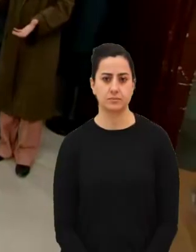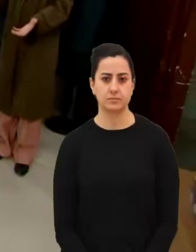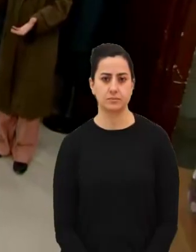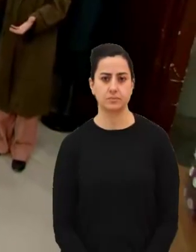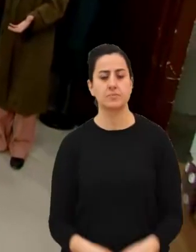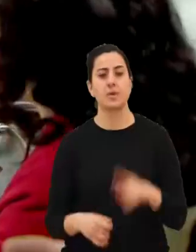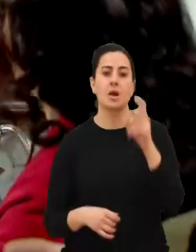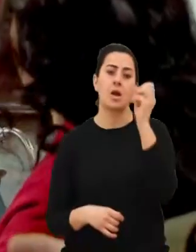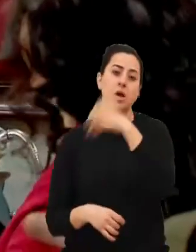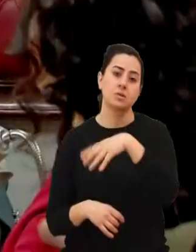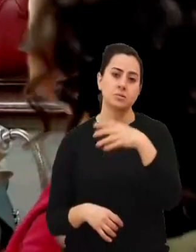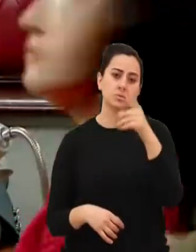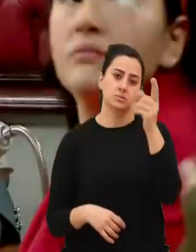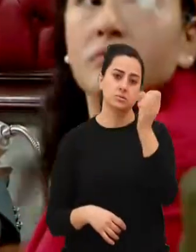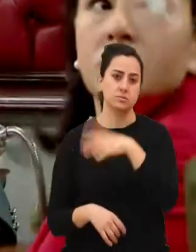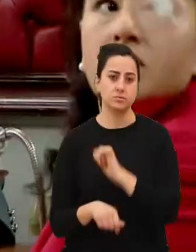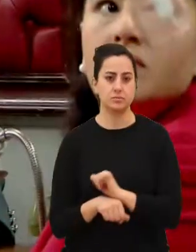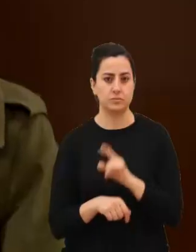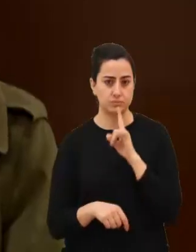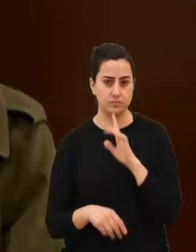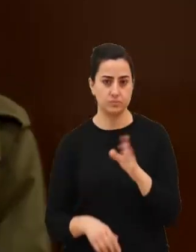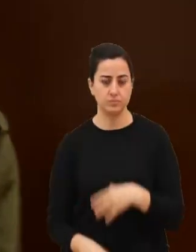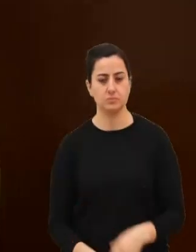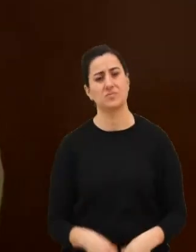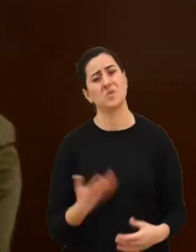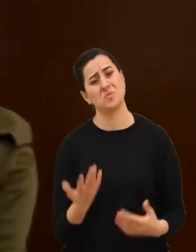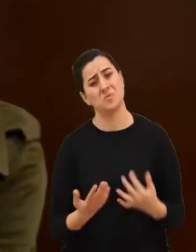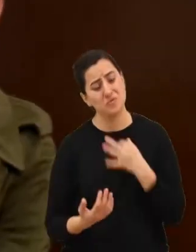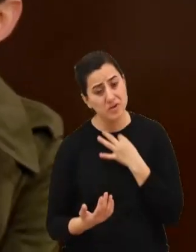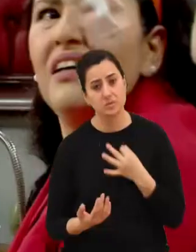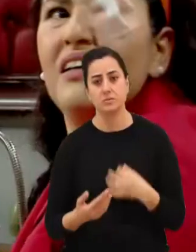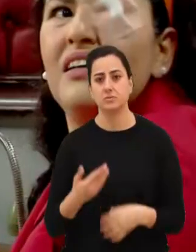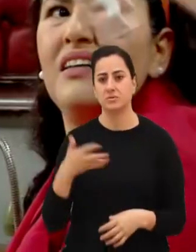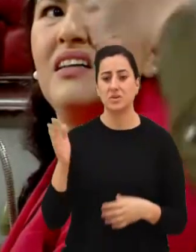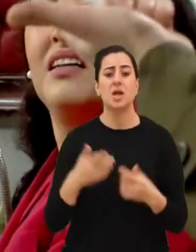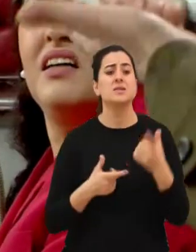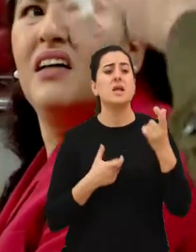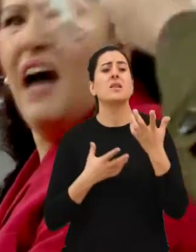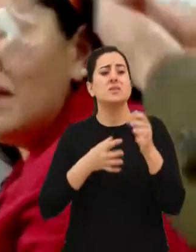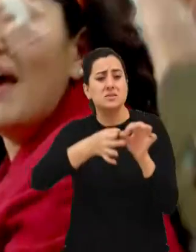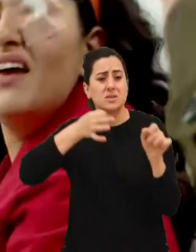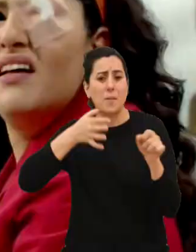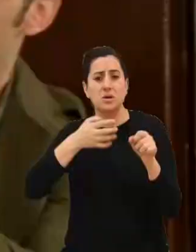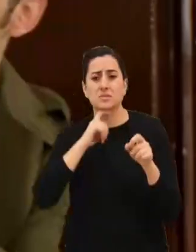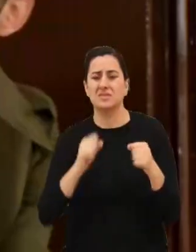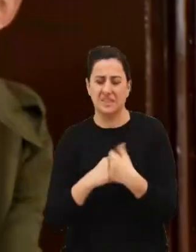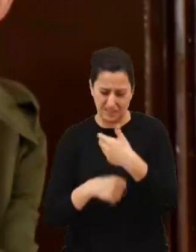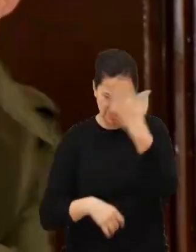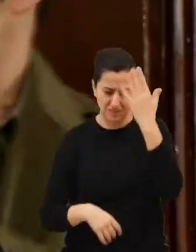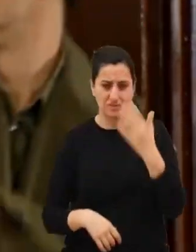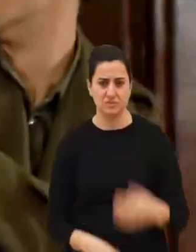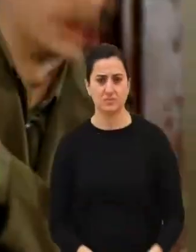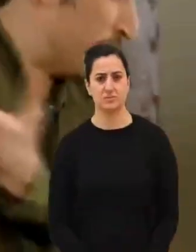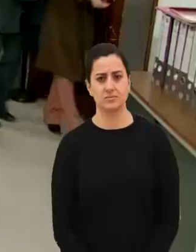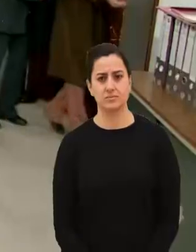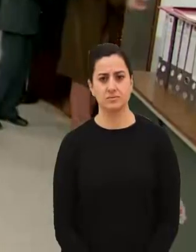Komiserim yapmayın. Komiserim başı yok. Başkomiserim. Hadi. Nurten Hanım. Hadi. Silah değil sapanı. Hadi be. Hadi at götür